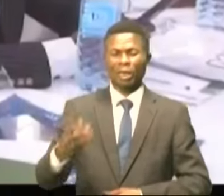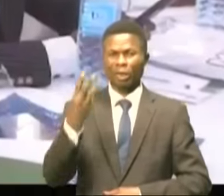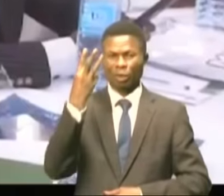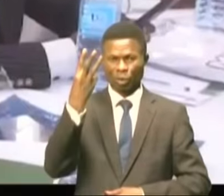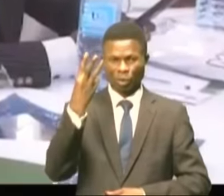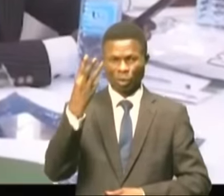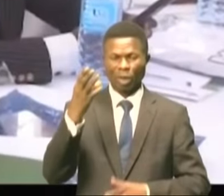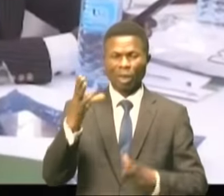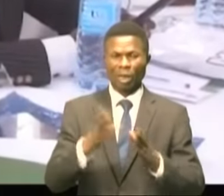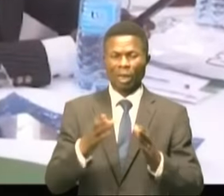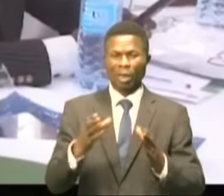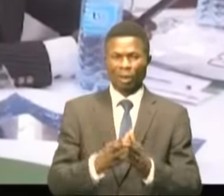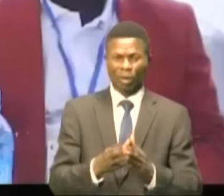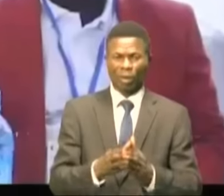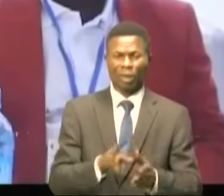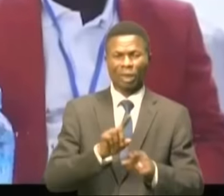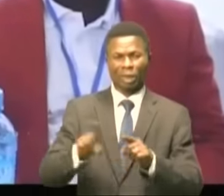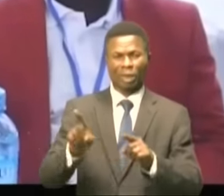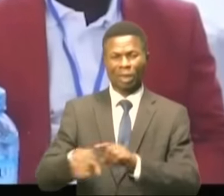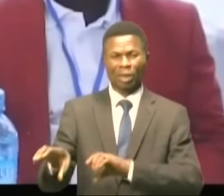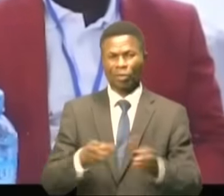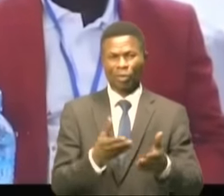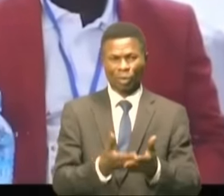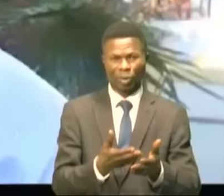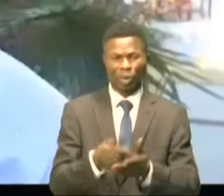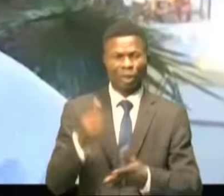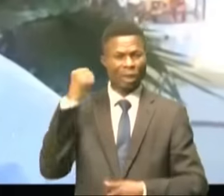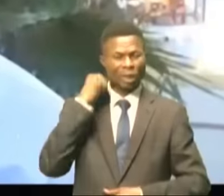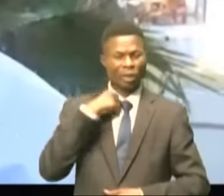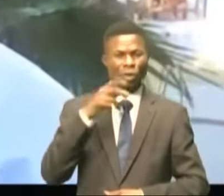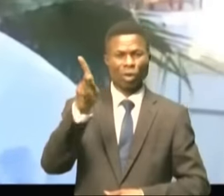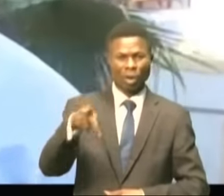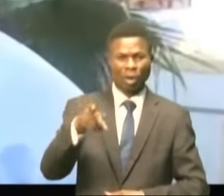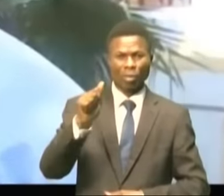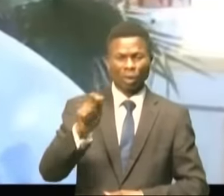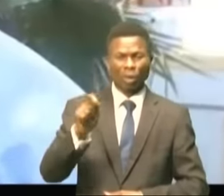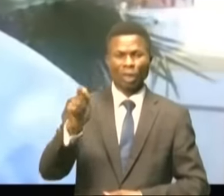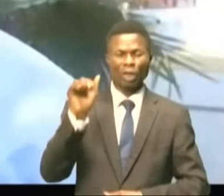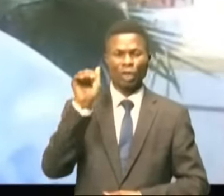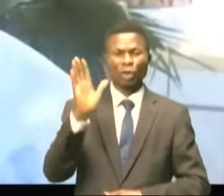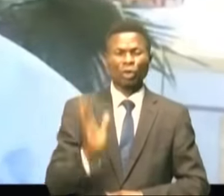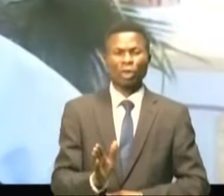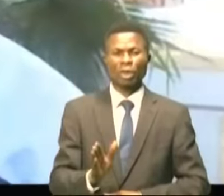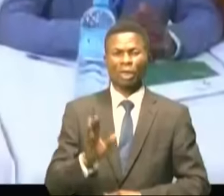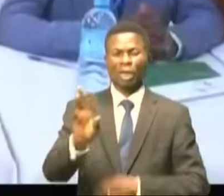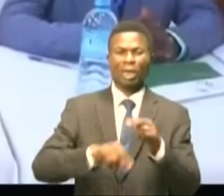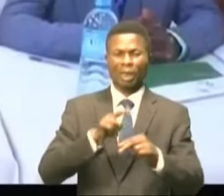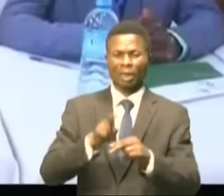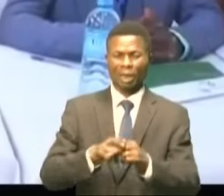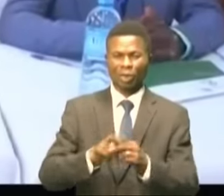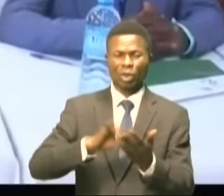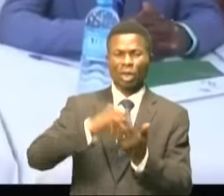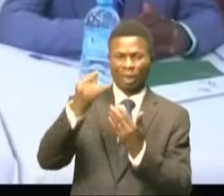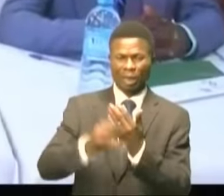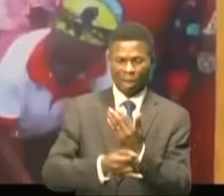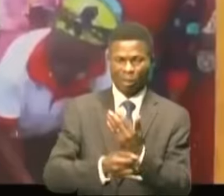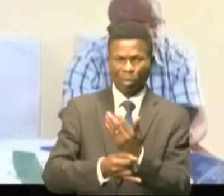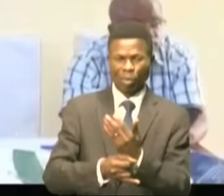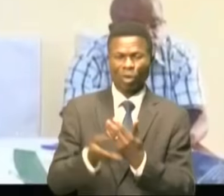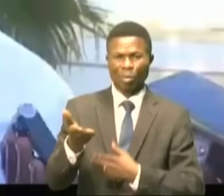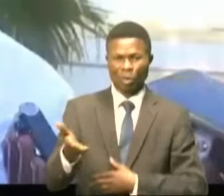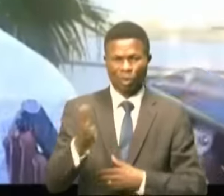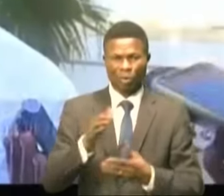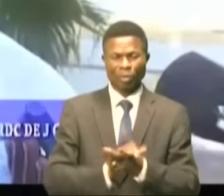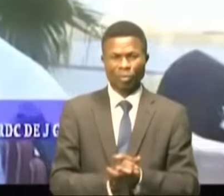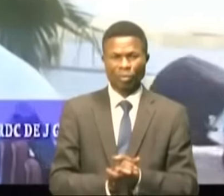des attentes à des différents niveaux, a révélé Dr Patrick Mututa, directeur national de programme à RDC au sein de John Goodall Institute.